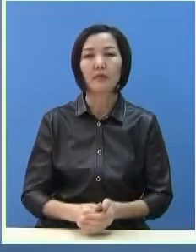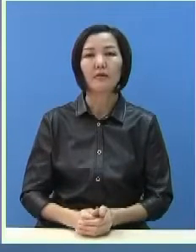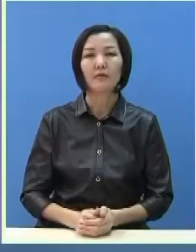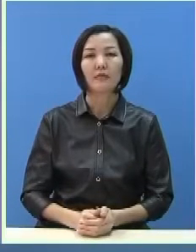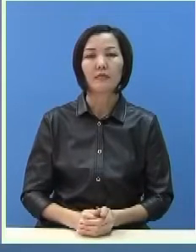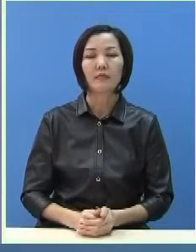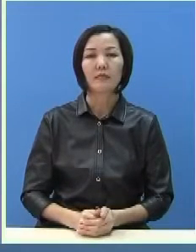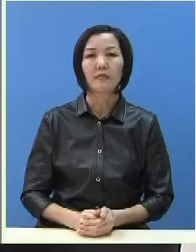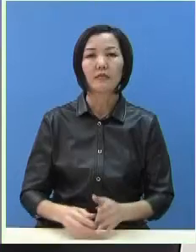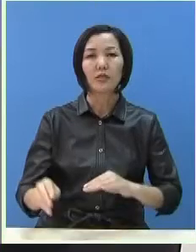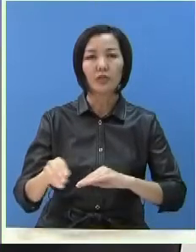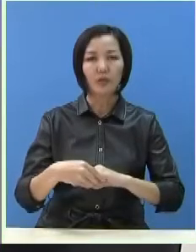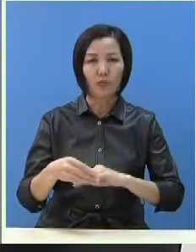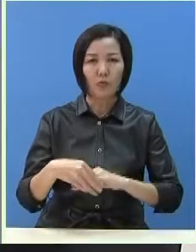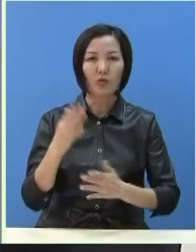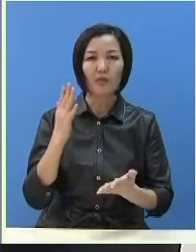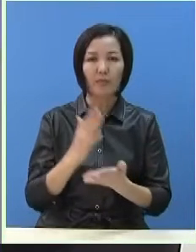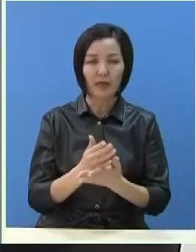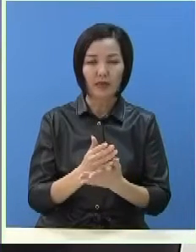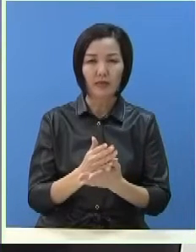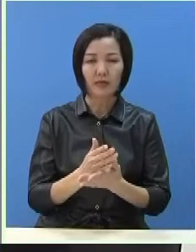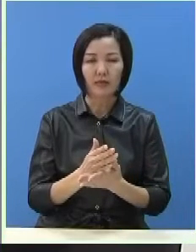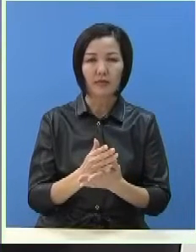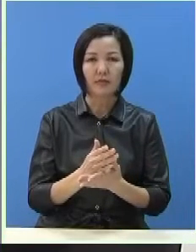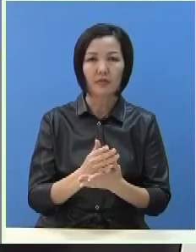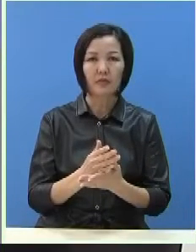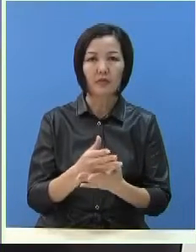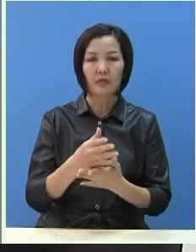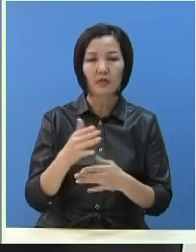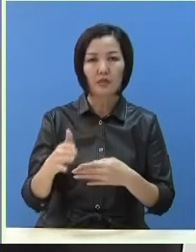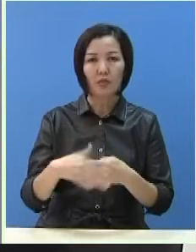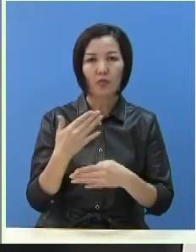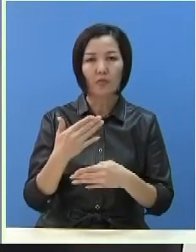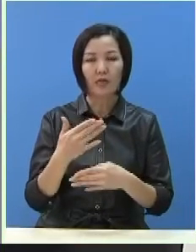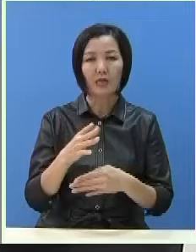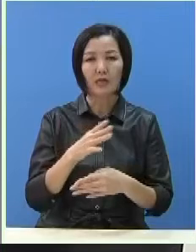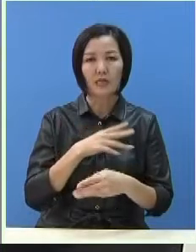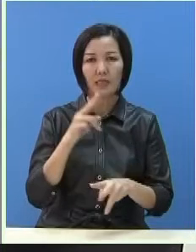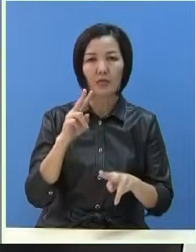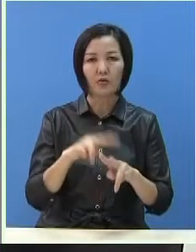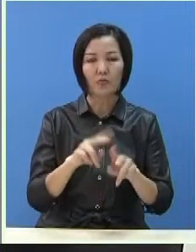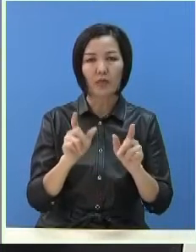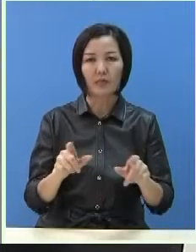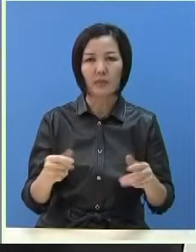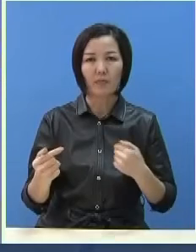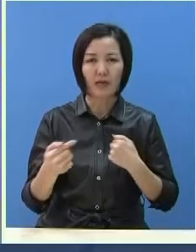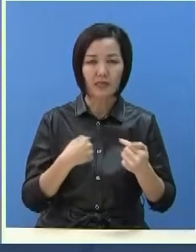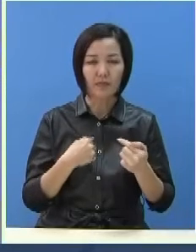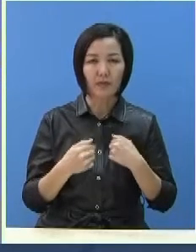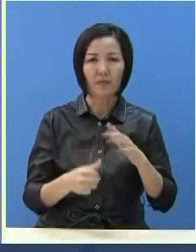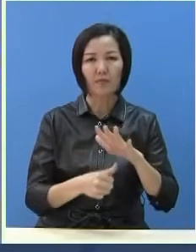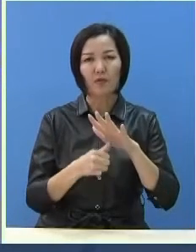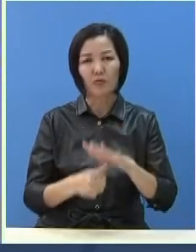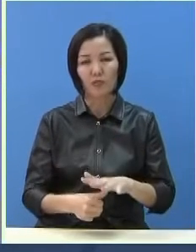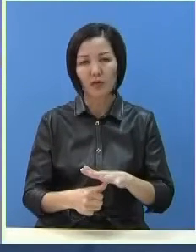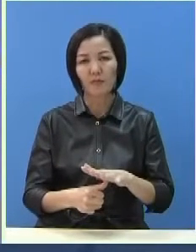жең ұшынан жалғасып жатқан жемқорлық бар да, жауапқа тартылып, түрмеге түсіп жатқан азаматтарды азаптап,